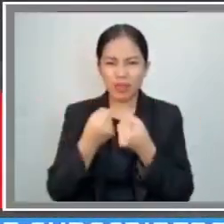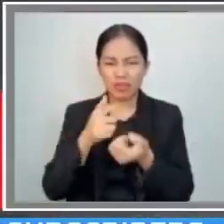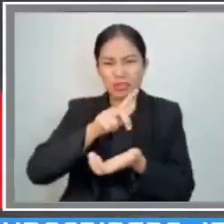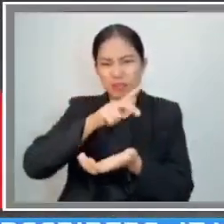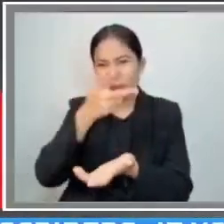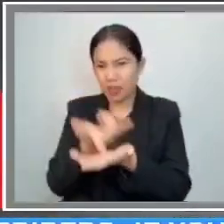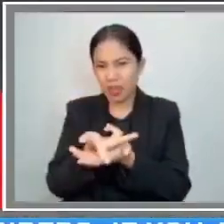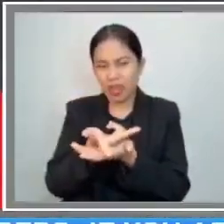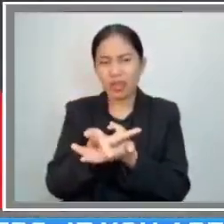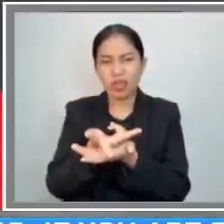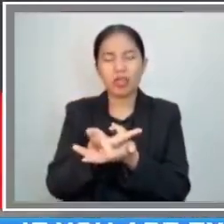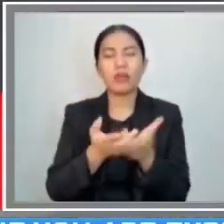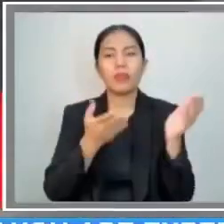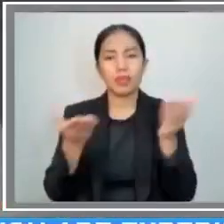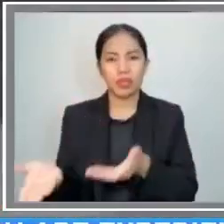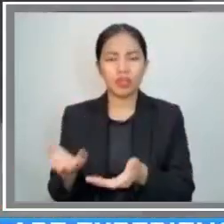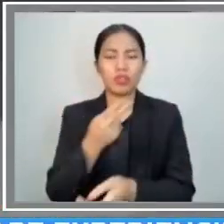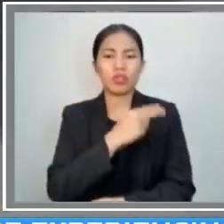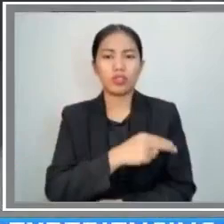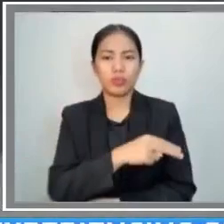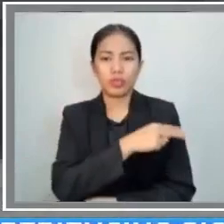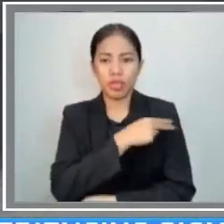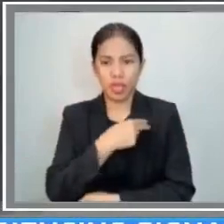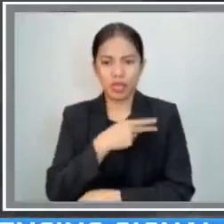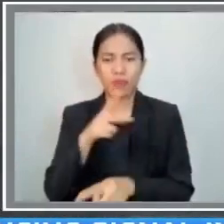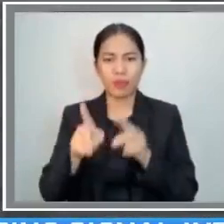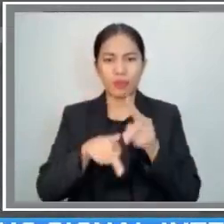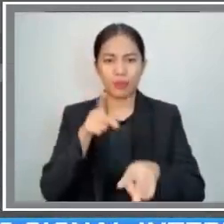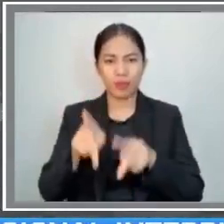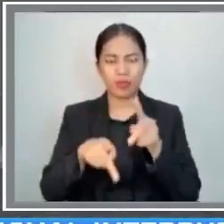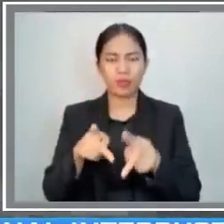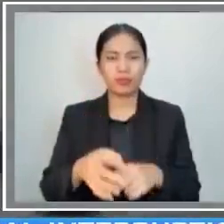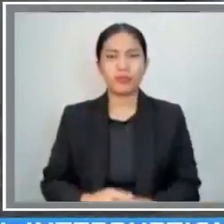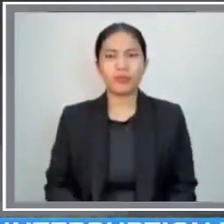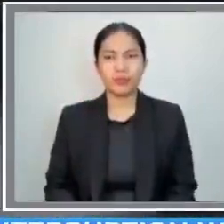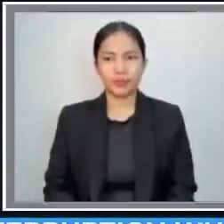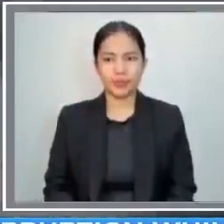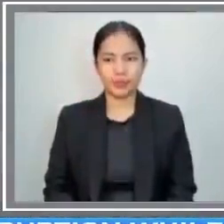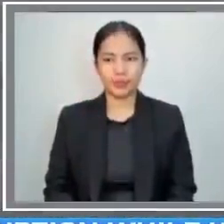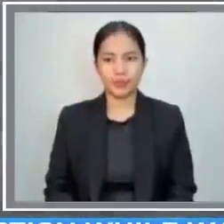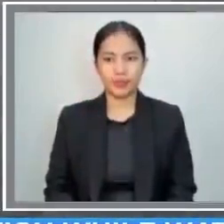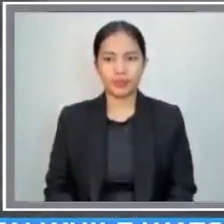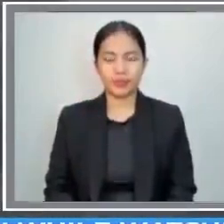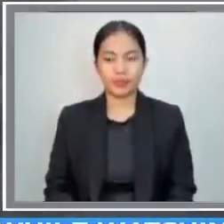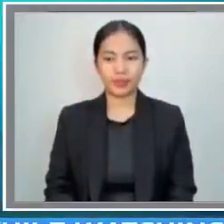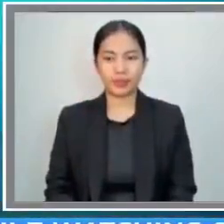Itinakbos ospital ang mga sakay. Darlene Kai, nagbabalita para sa GMA Integrated News.